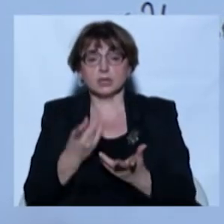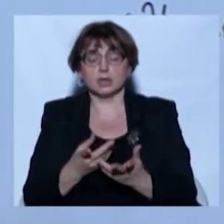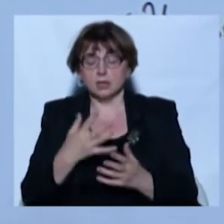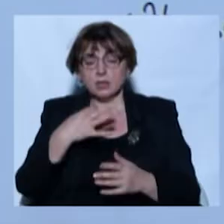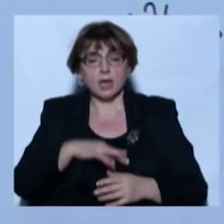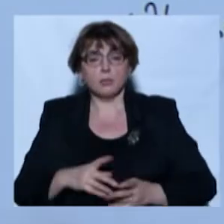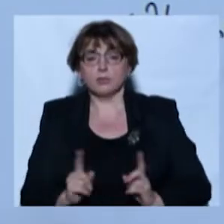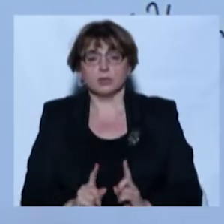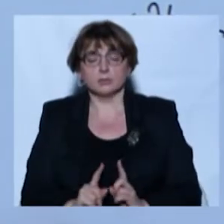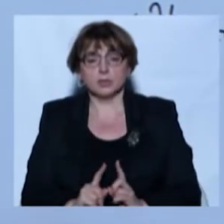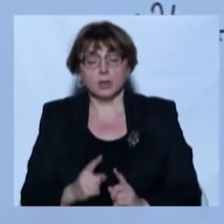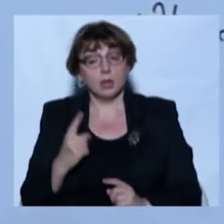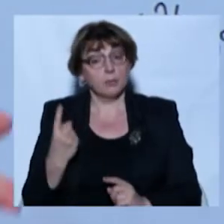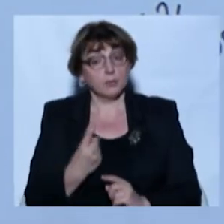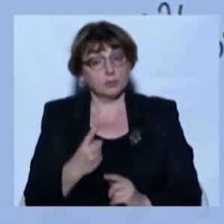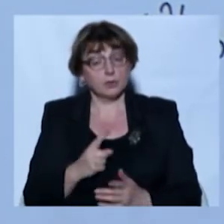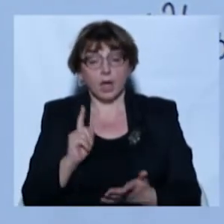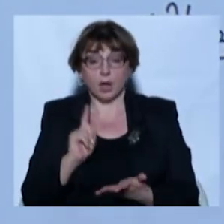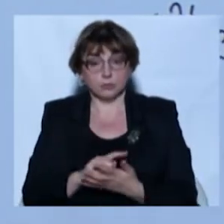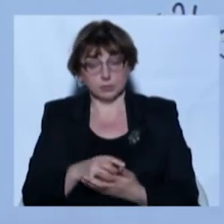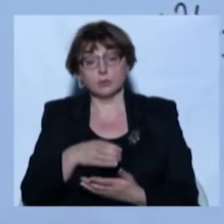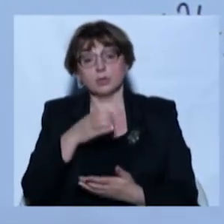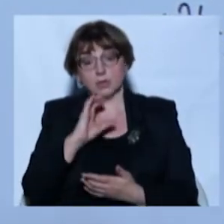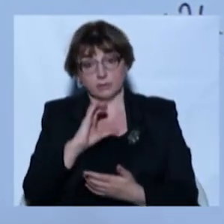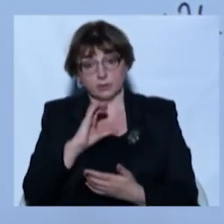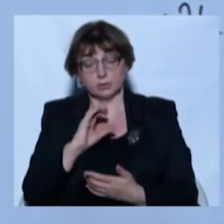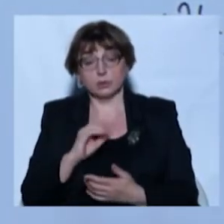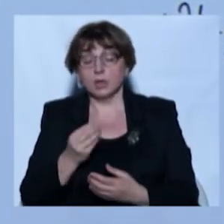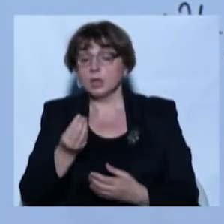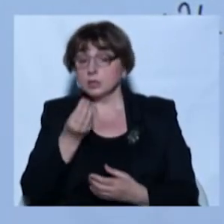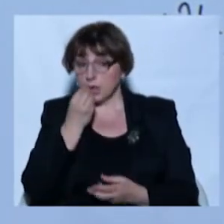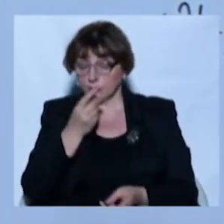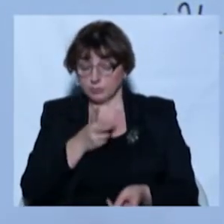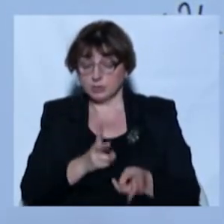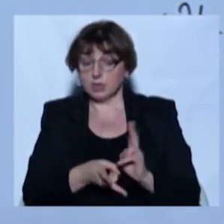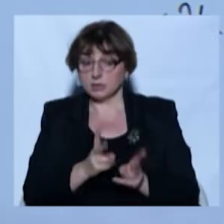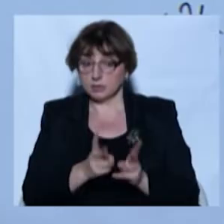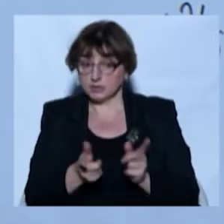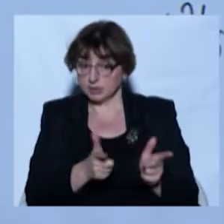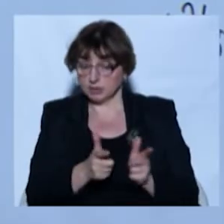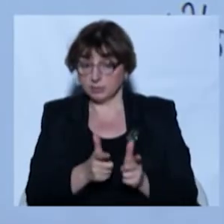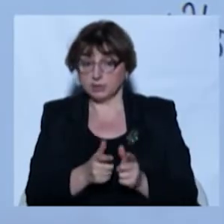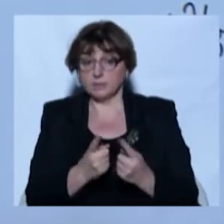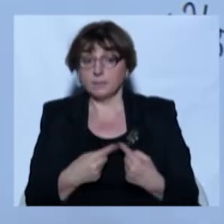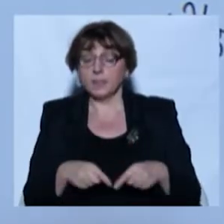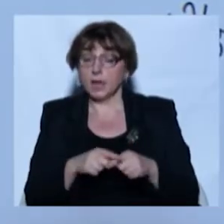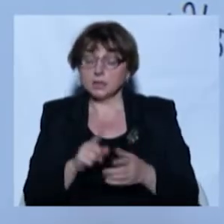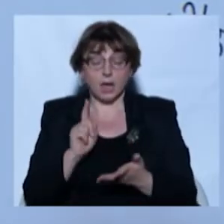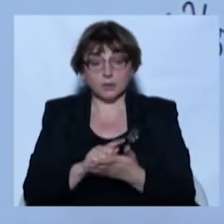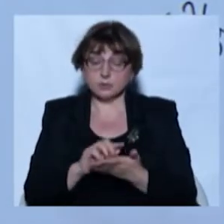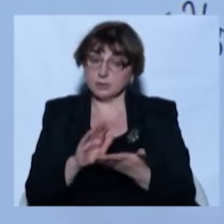ვიყენებთ წყალს. პირველ რიგში, რა თქმა უნდა, სასმელად. საკვების მოსამზადებლად, ხო? ასევე